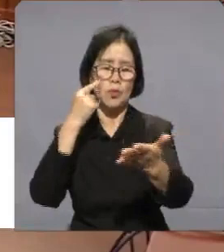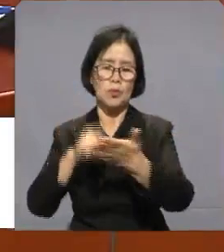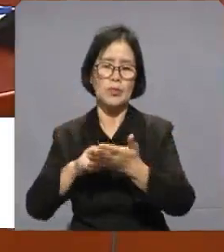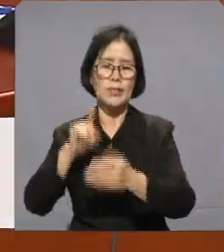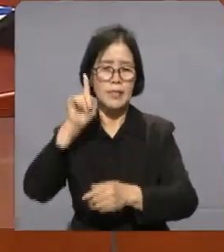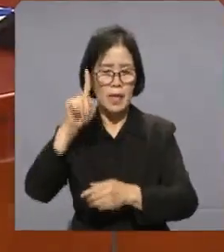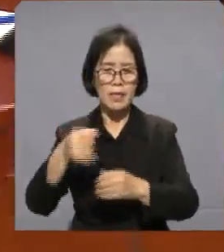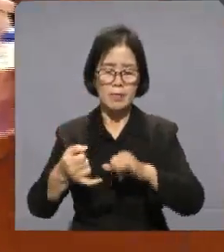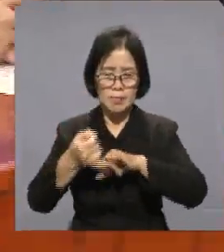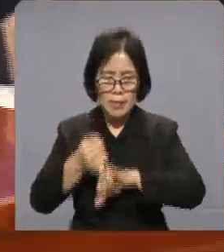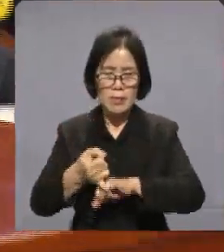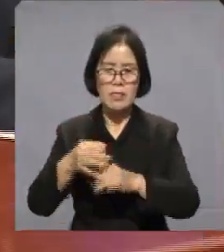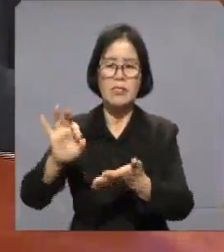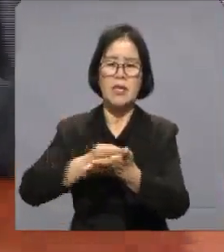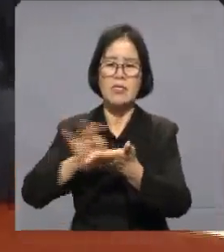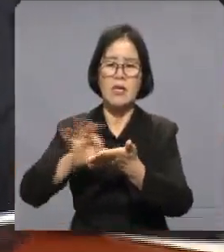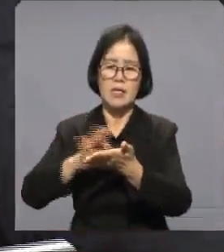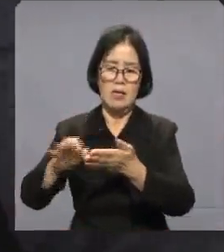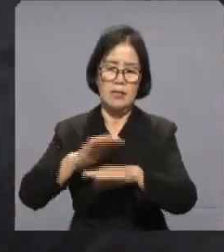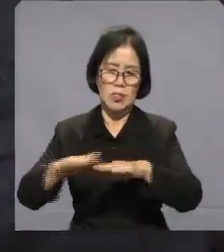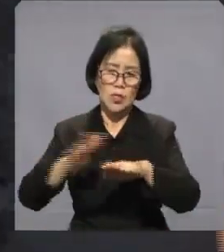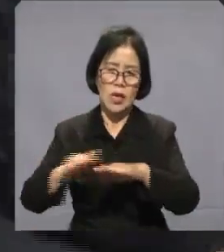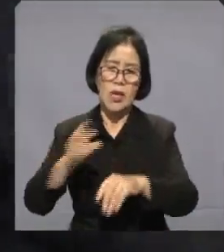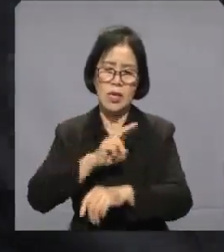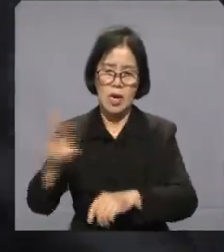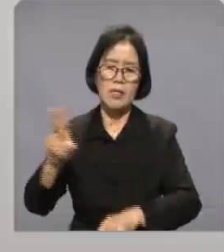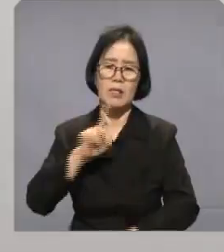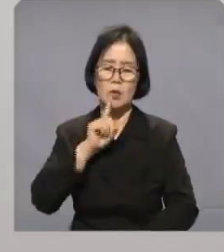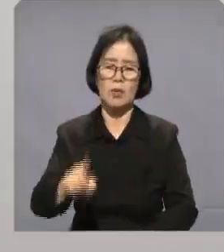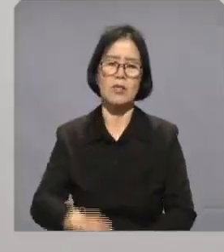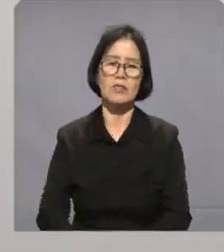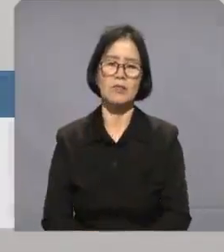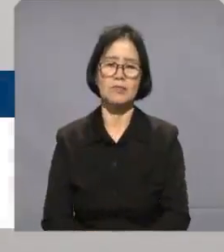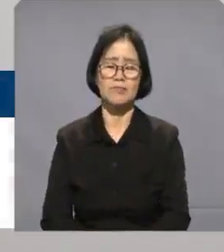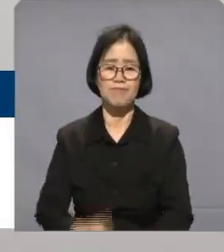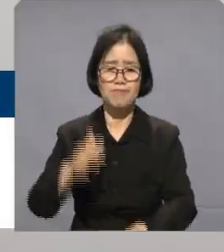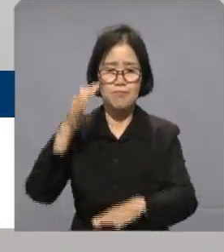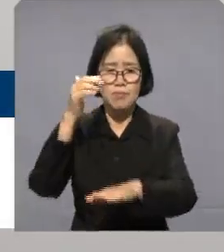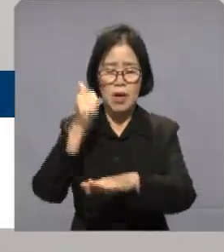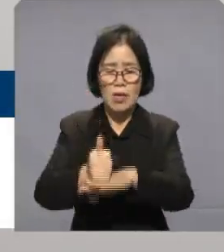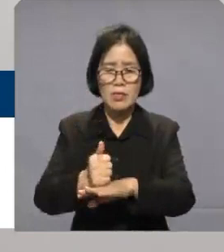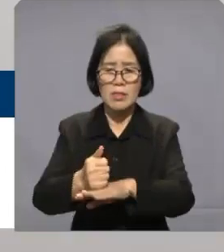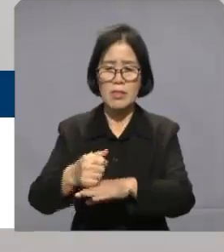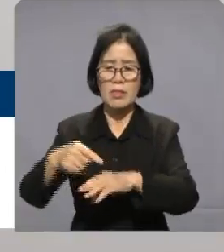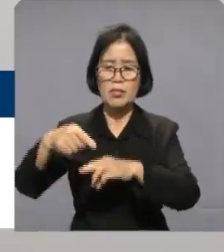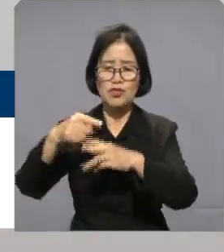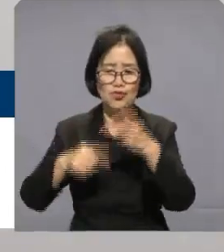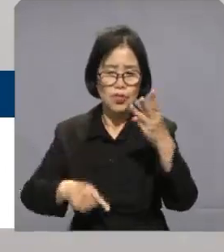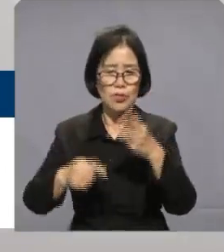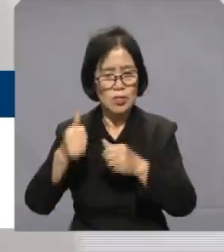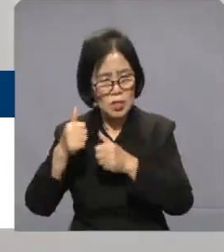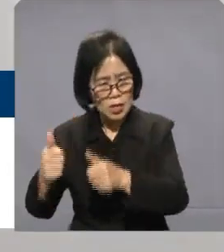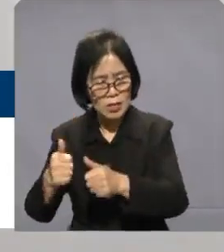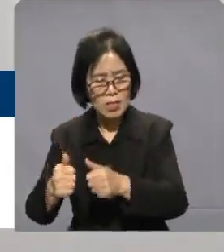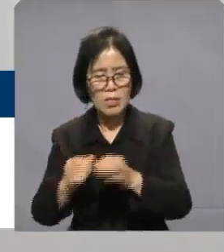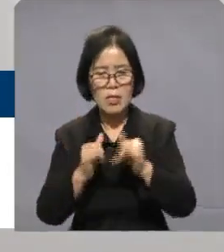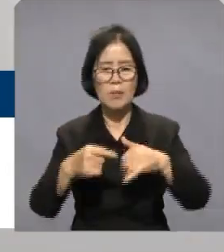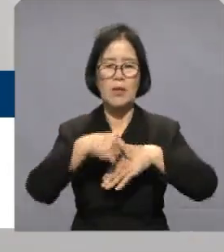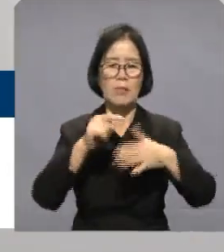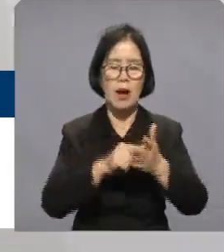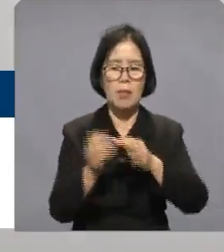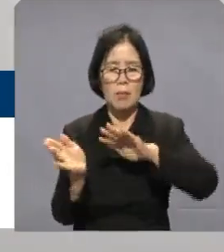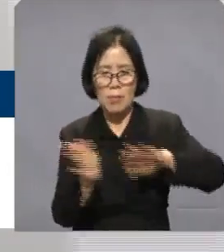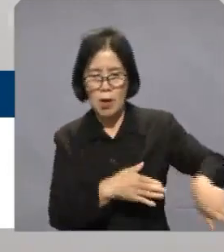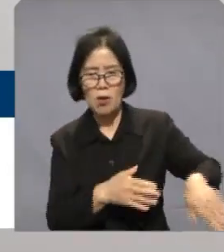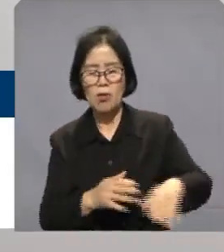내일은 반드시 예산안을 처리해야 한다고 강조했습니다. 끝내 윤심을 따르느라 민심을 저버린 채